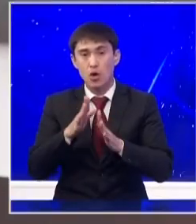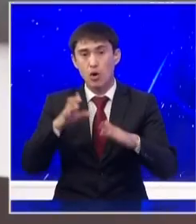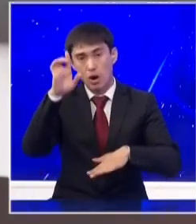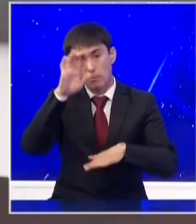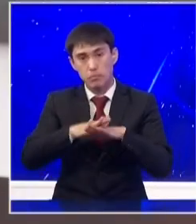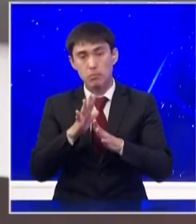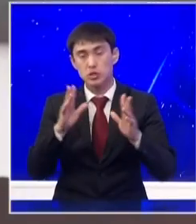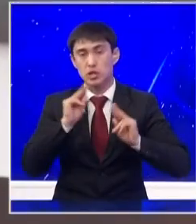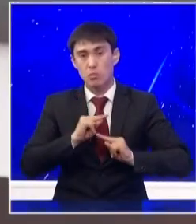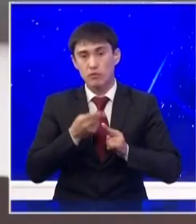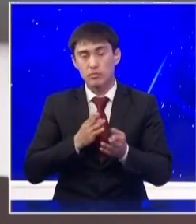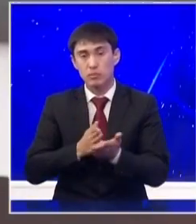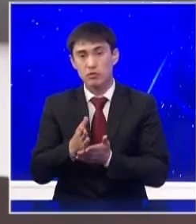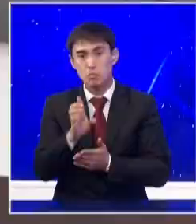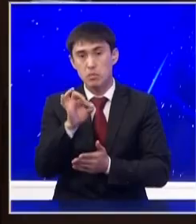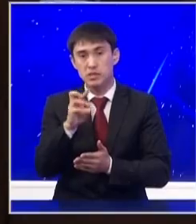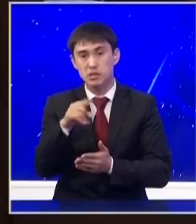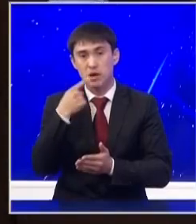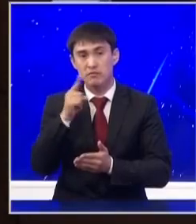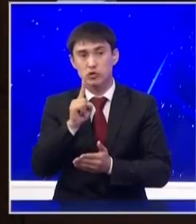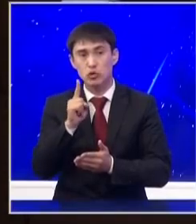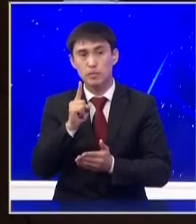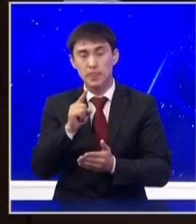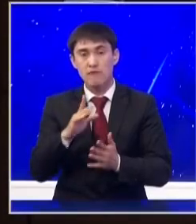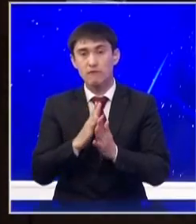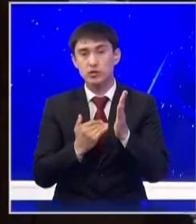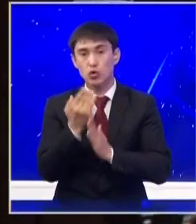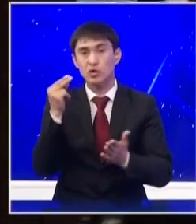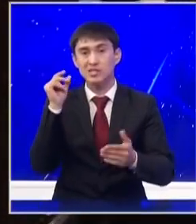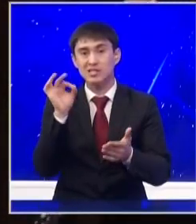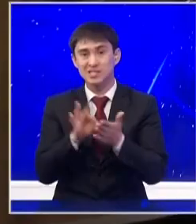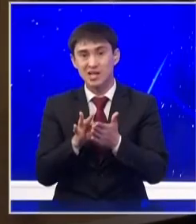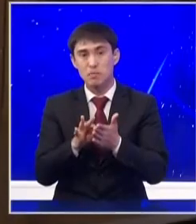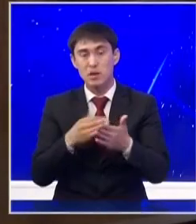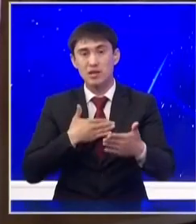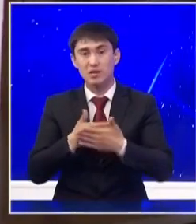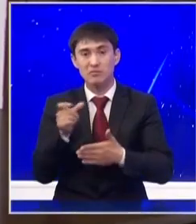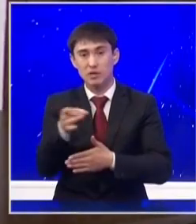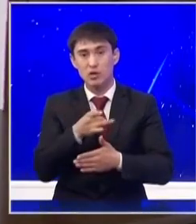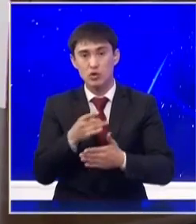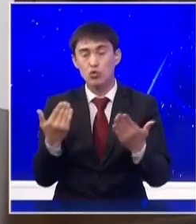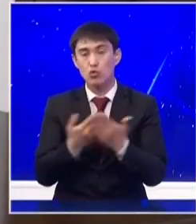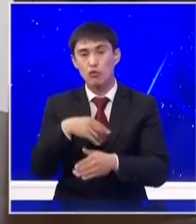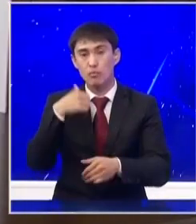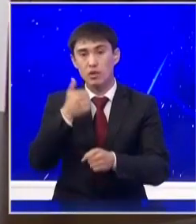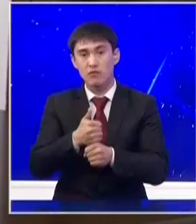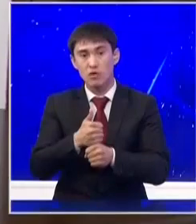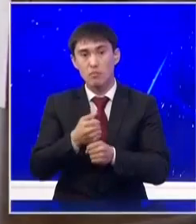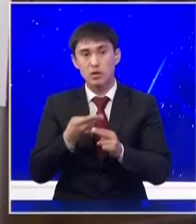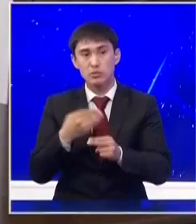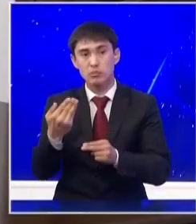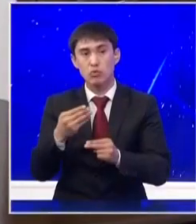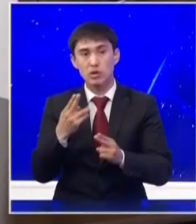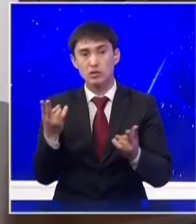работа в этом направлении отметил что ставит высокие цели перед активом района и новым главой а потому